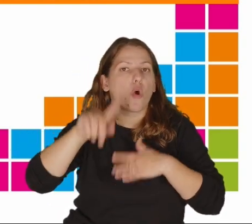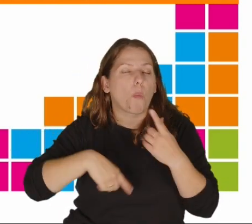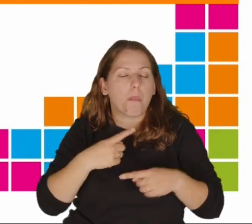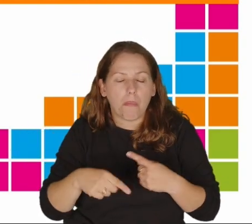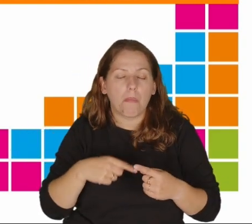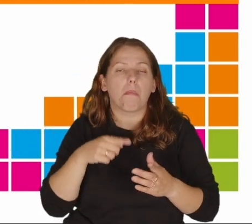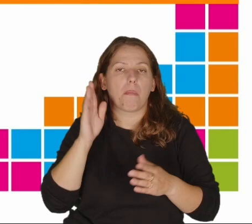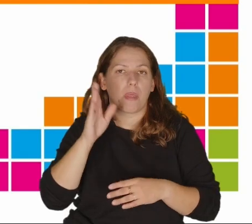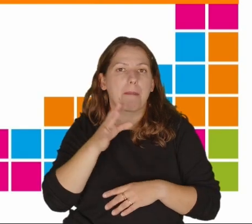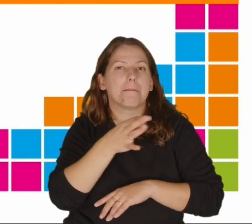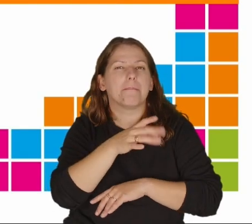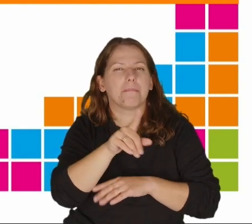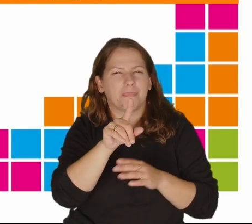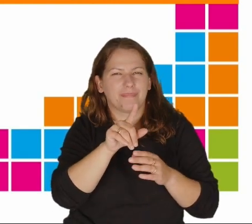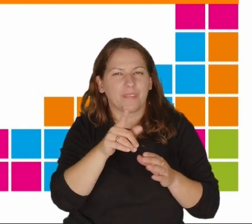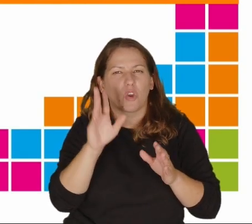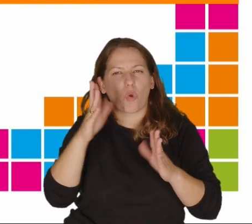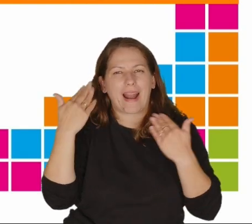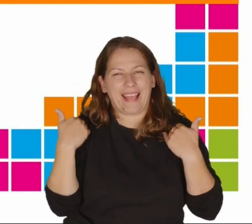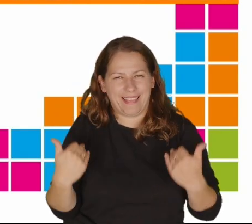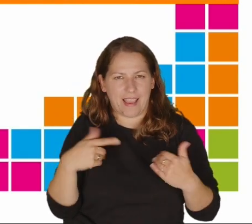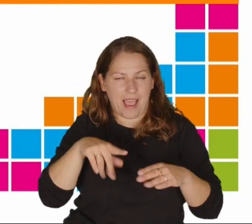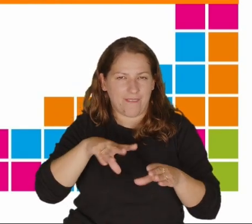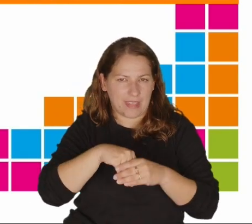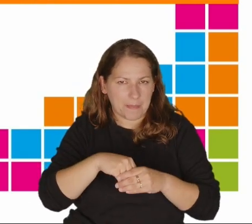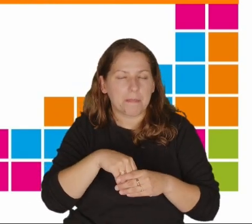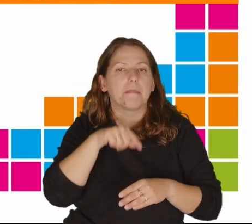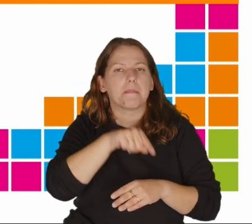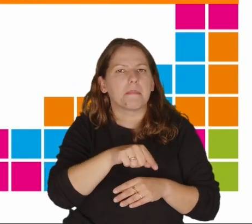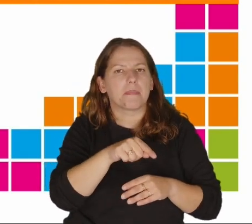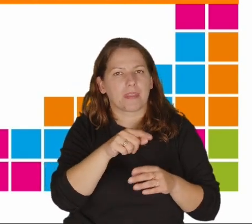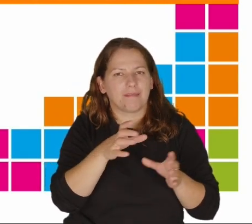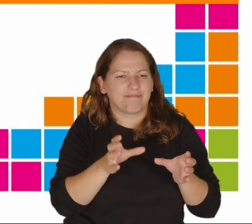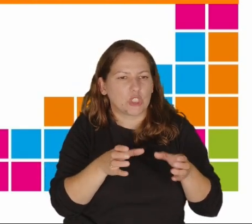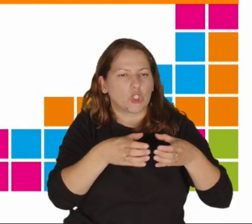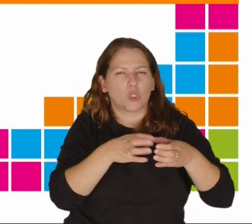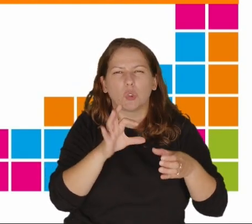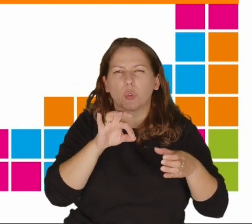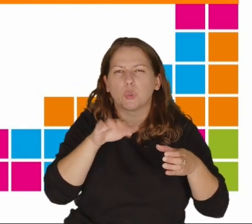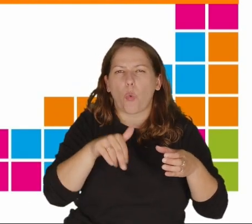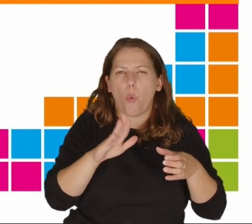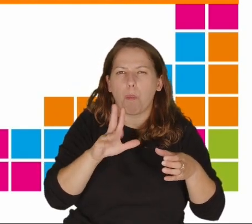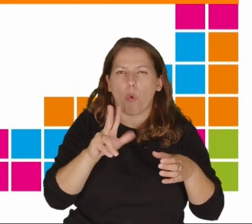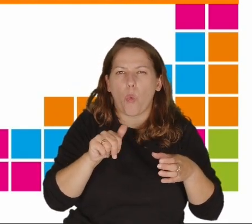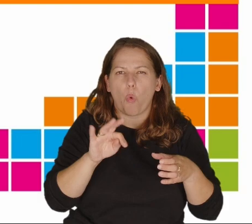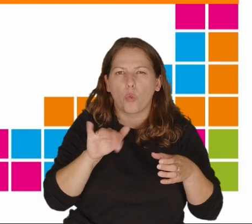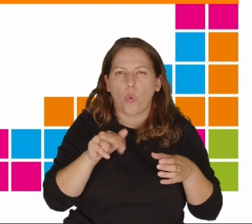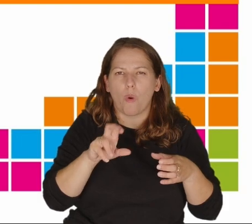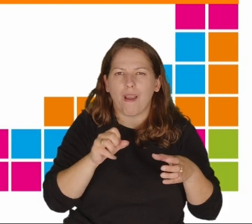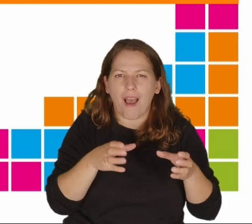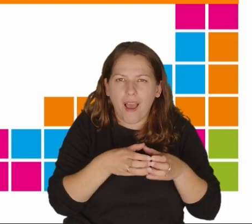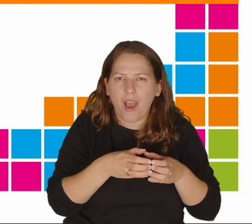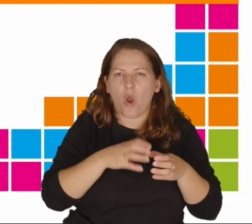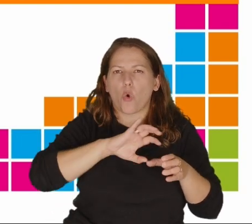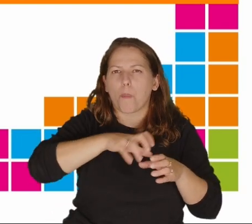że pacjenci wypisywani z naszej kliniki tworzą taką subkulturę, że są